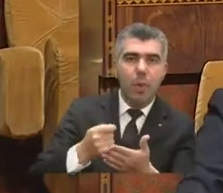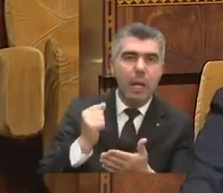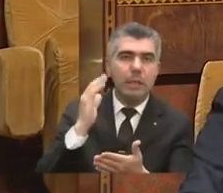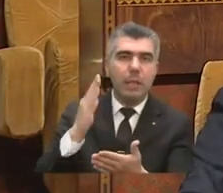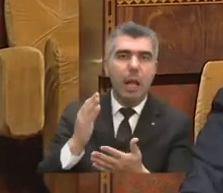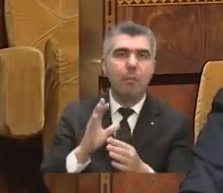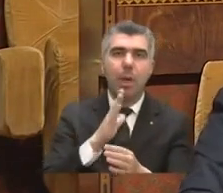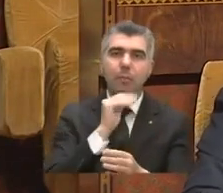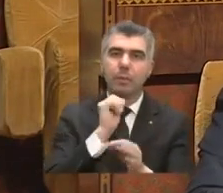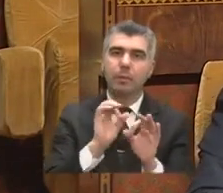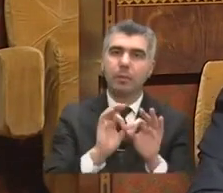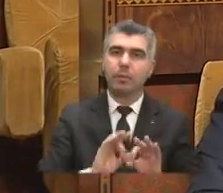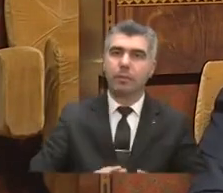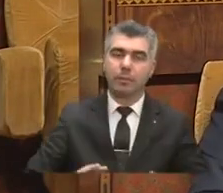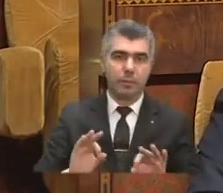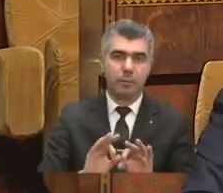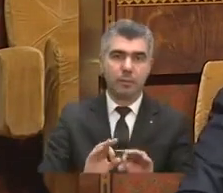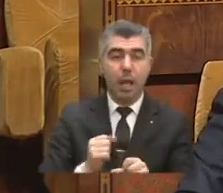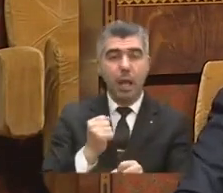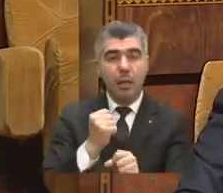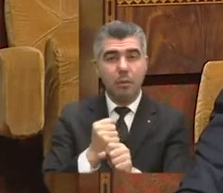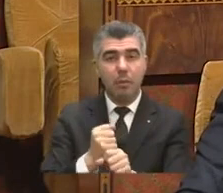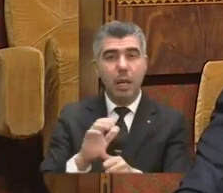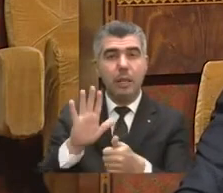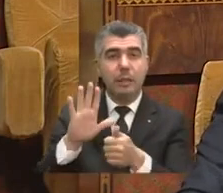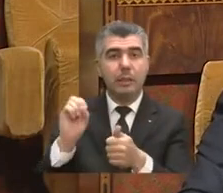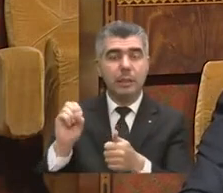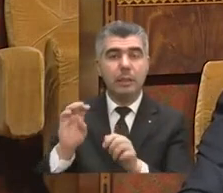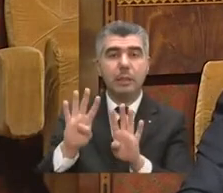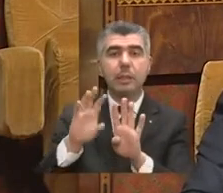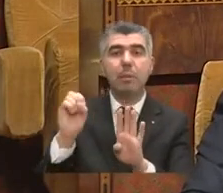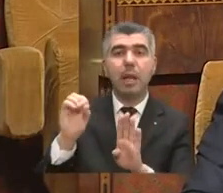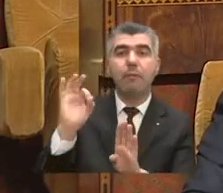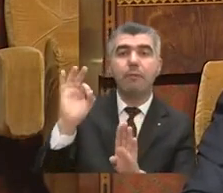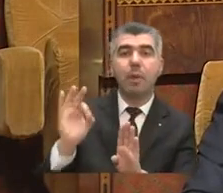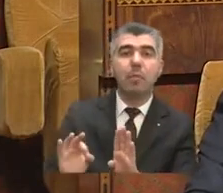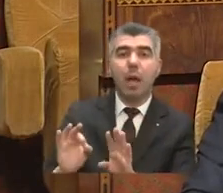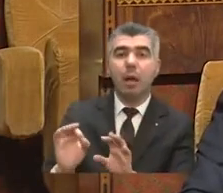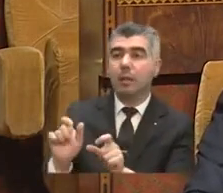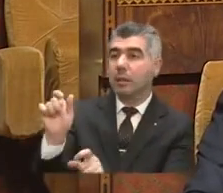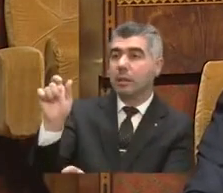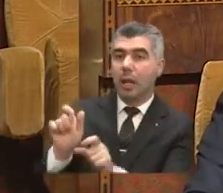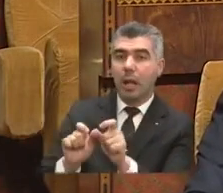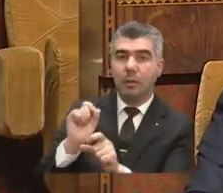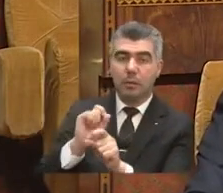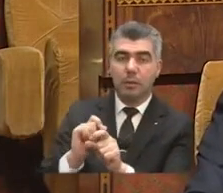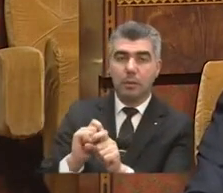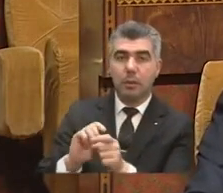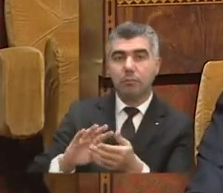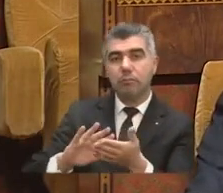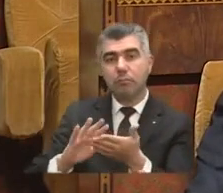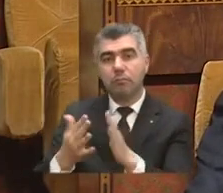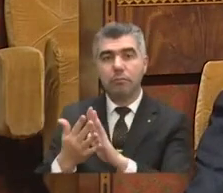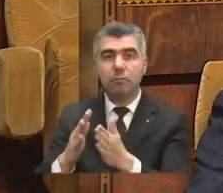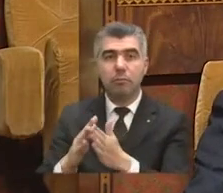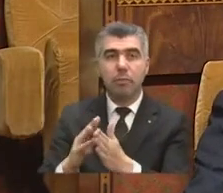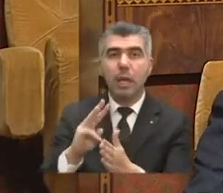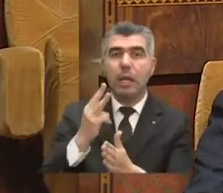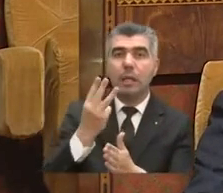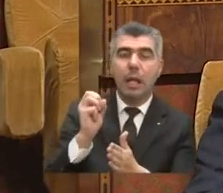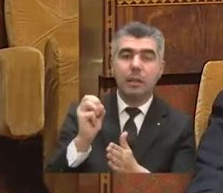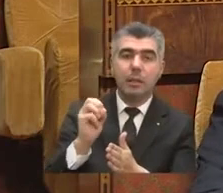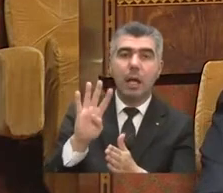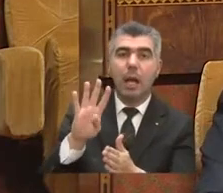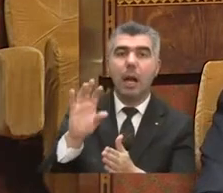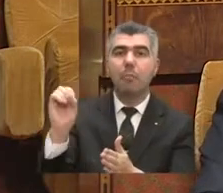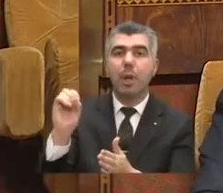ديالو. هذا القطاع كيشغل ما بين 60 و80% ديال الساكنة النشيطة والحجم ديالو كيتراوح ما بين